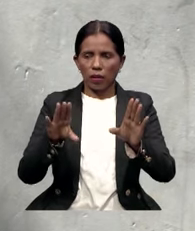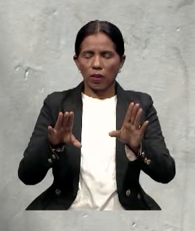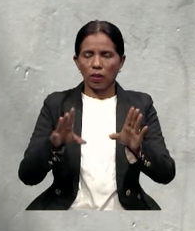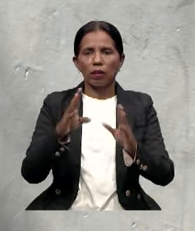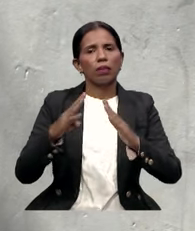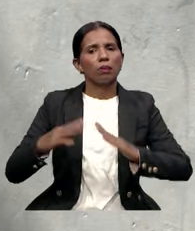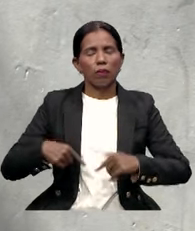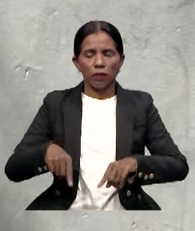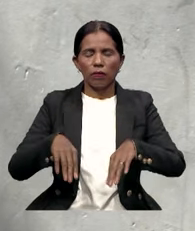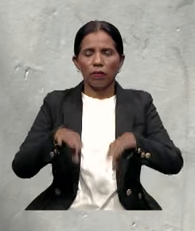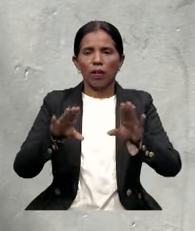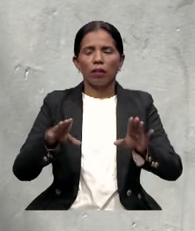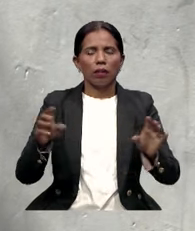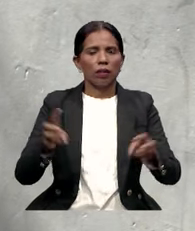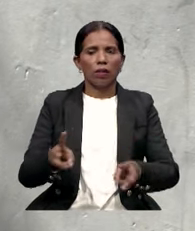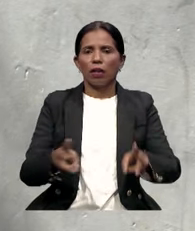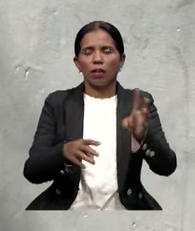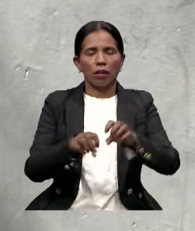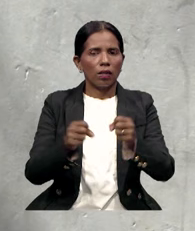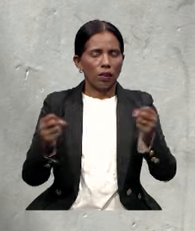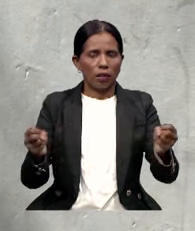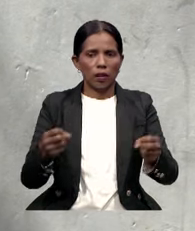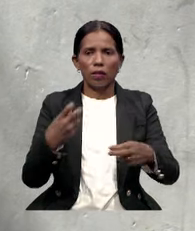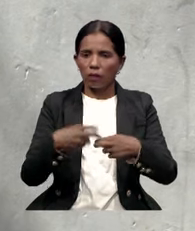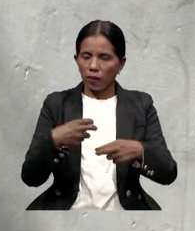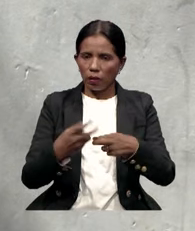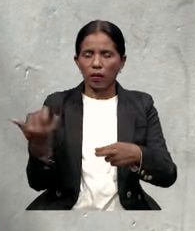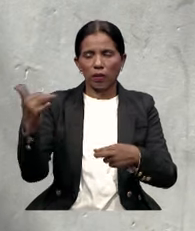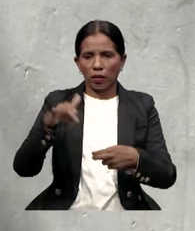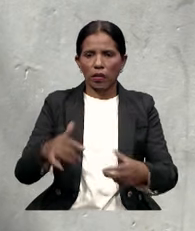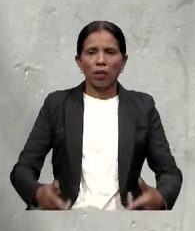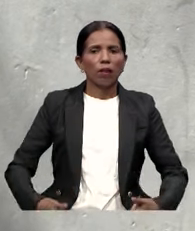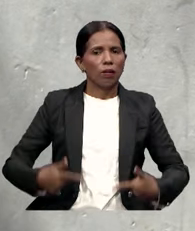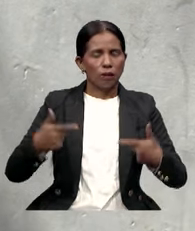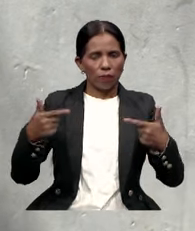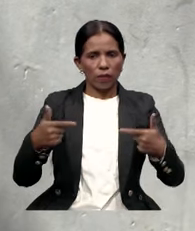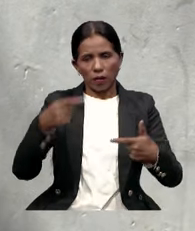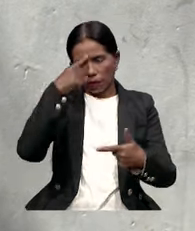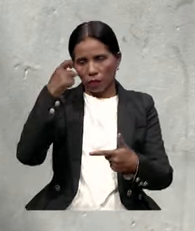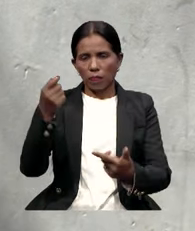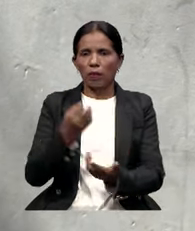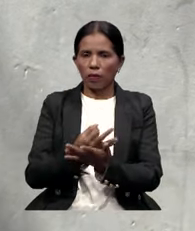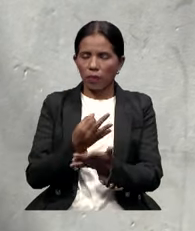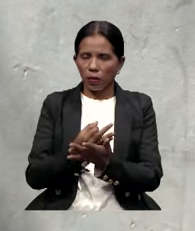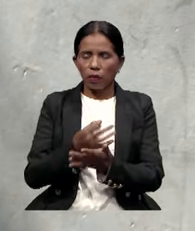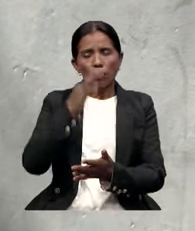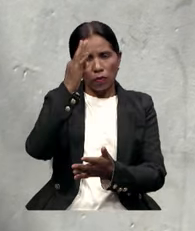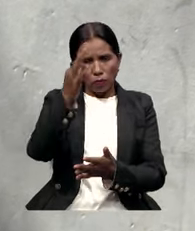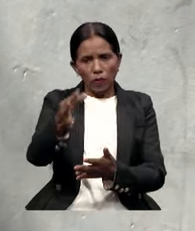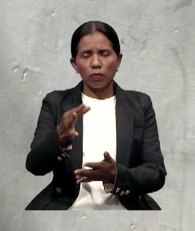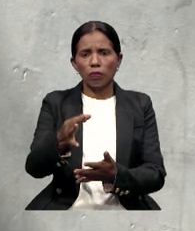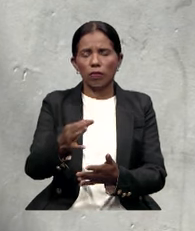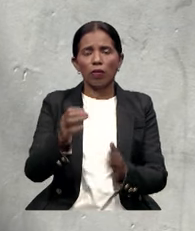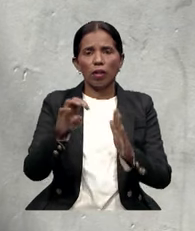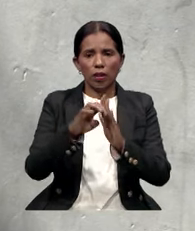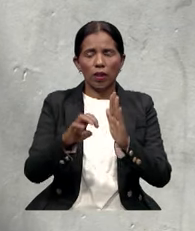sidadi dalam lah dia kanto dipukul tapi sernia moris ta indonesia mak osamento ne espera ba futuro estado